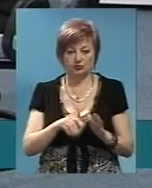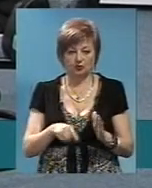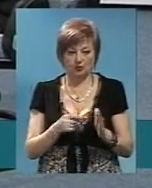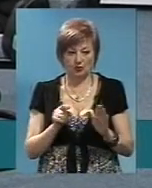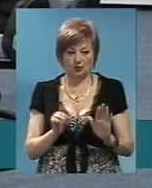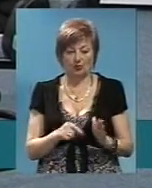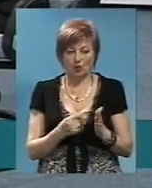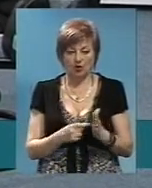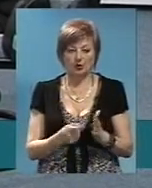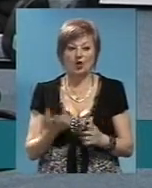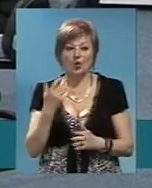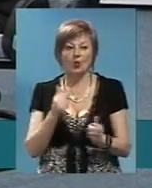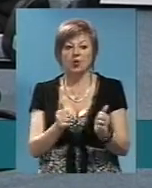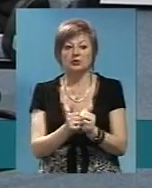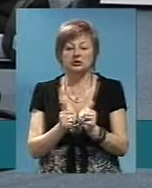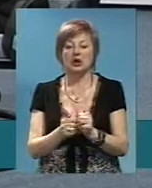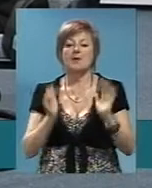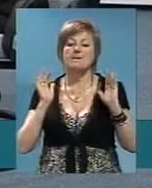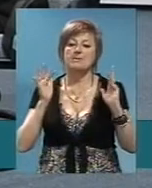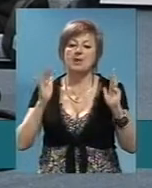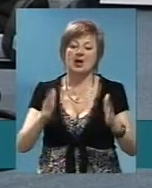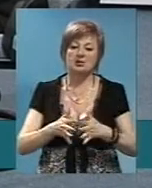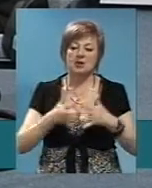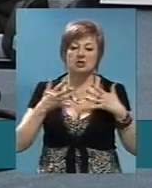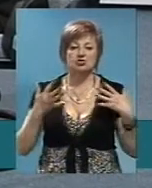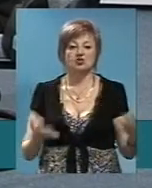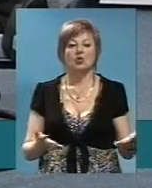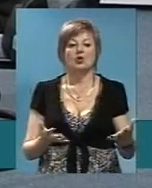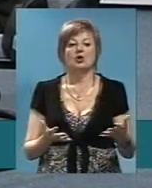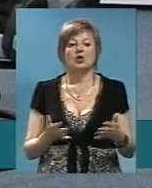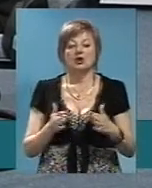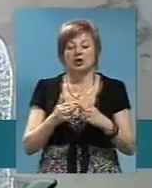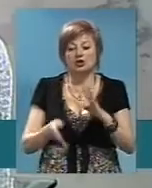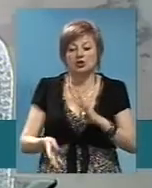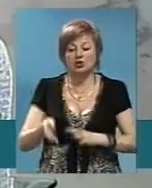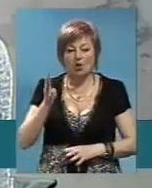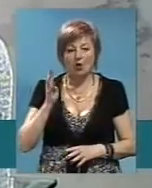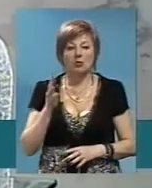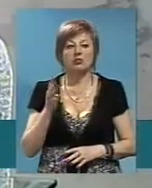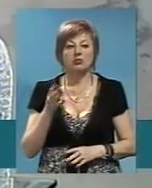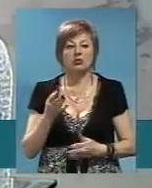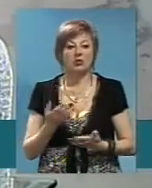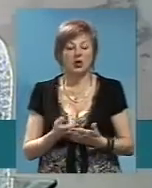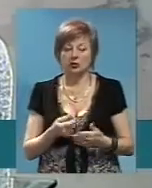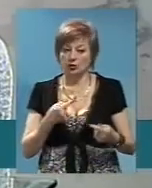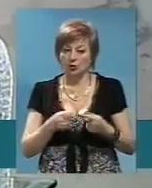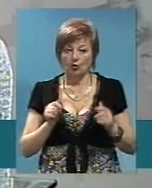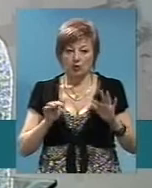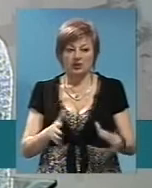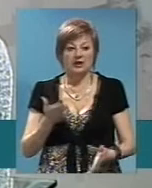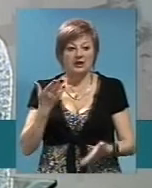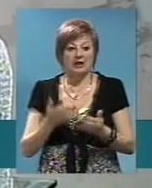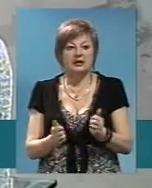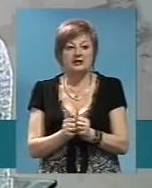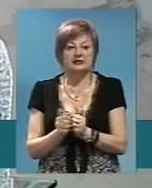коли з'являється поруч великий парк або великі багатоповерхові будинки, а вже зовсім інша справа, коли поруч